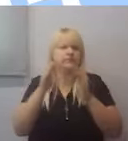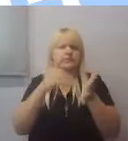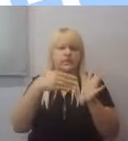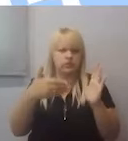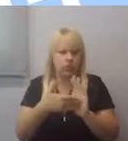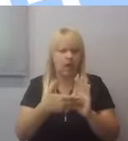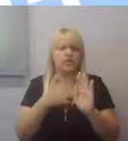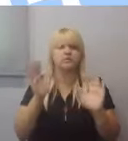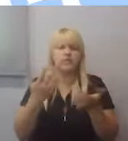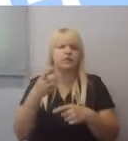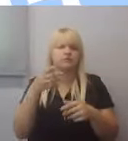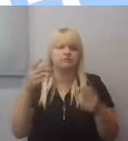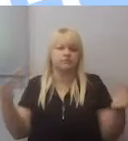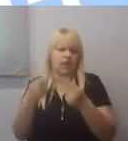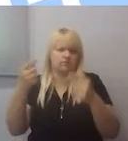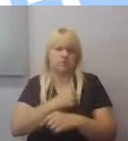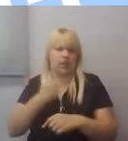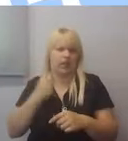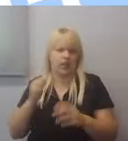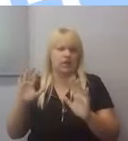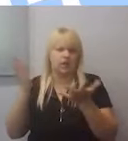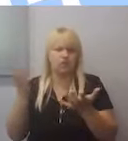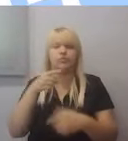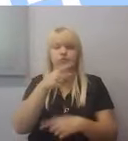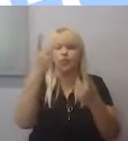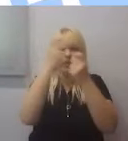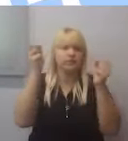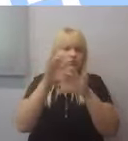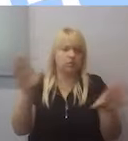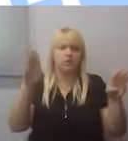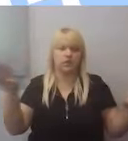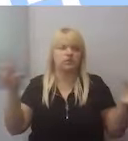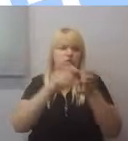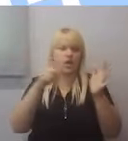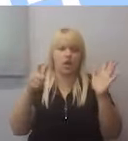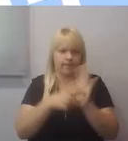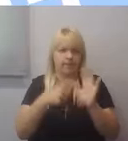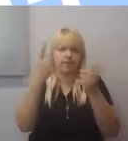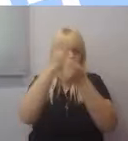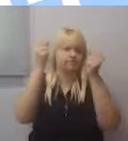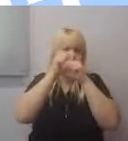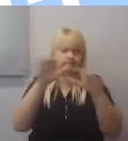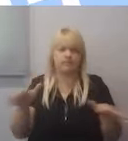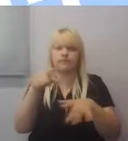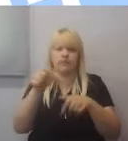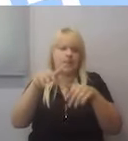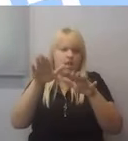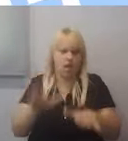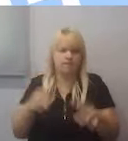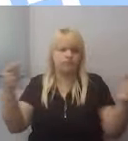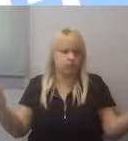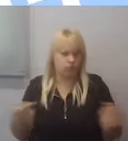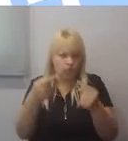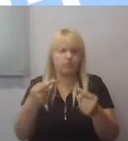svarīgi ka viņu izsludina ministru kabinets ja attiecīgi ir ir vairākas pazīmes bet tur obligāti jābūt ministru kabineta lēmumam par izņēmum stāvokli